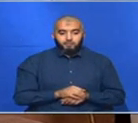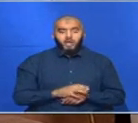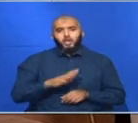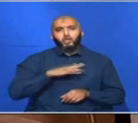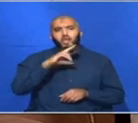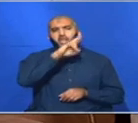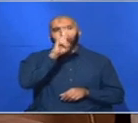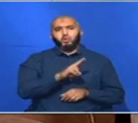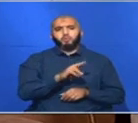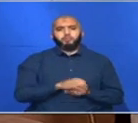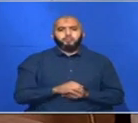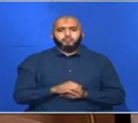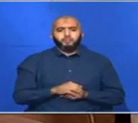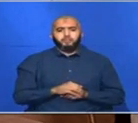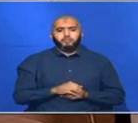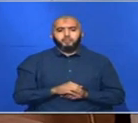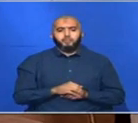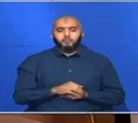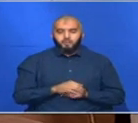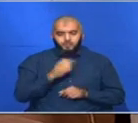الشيخ ربي يرحمه